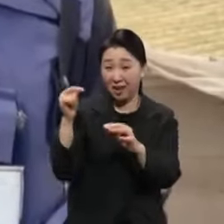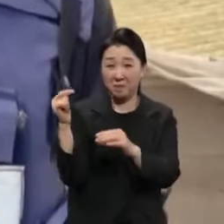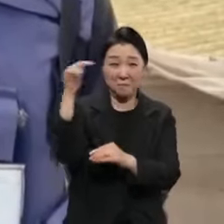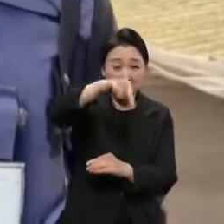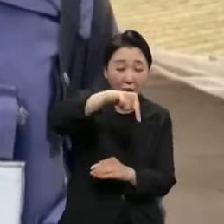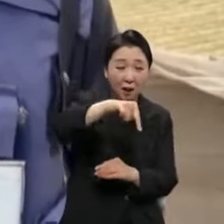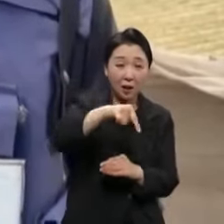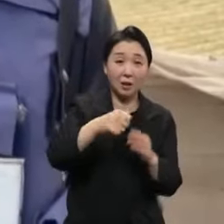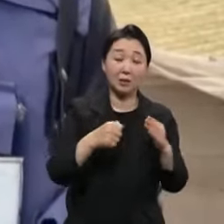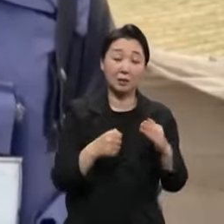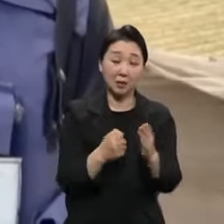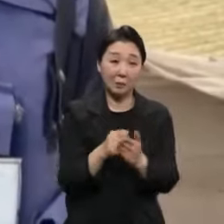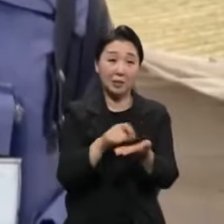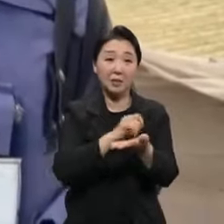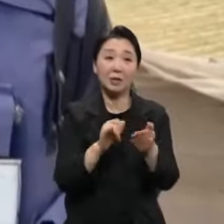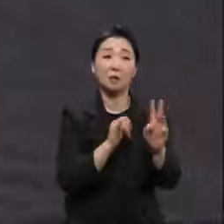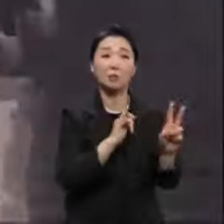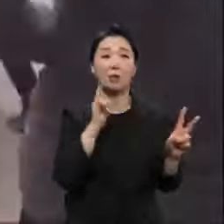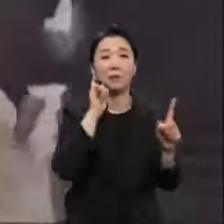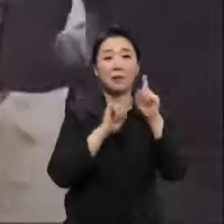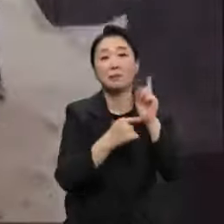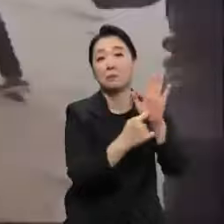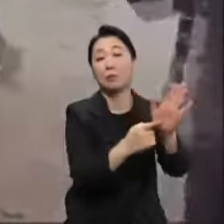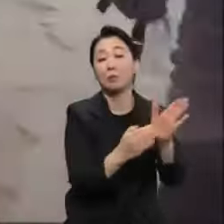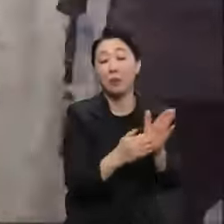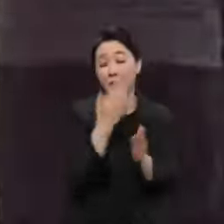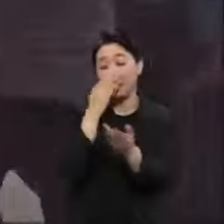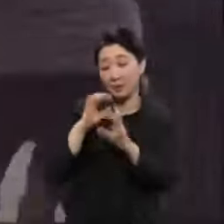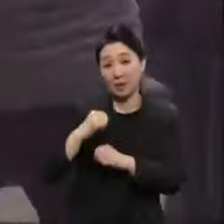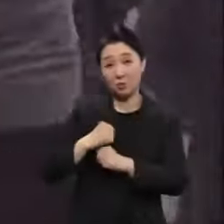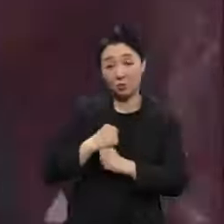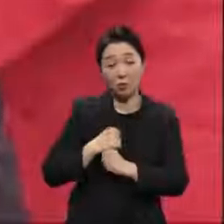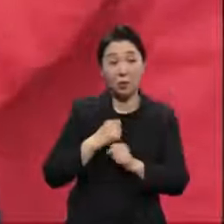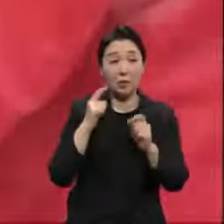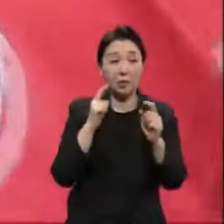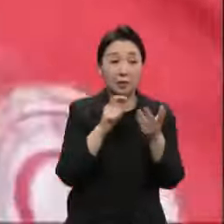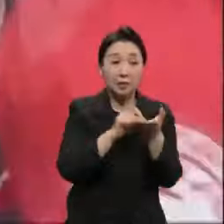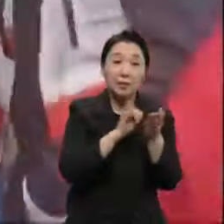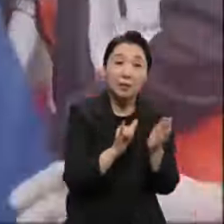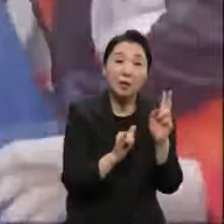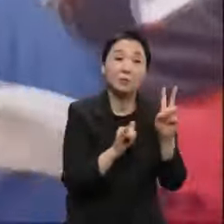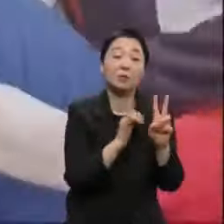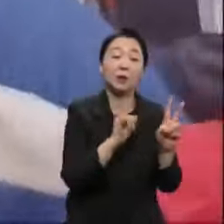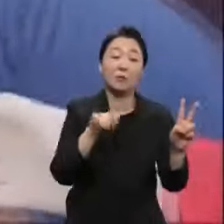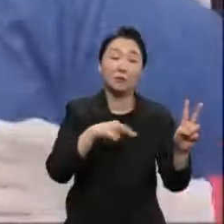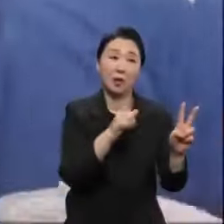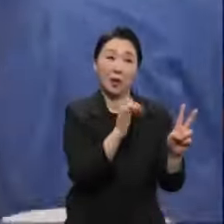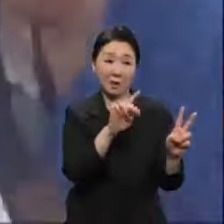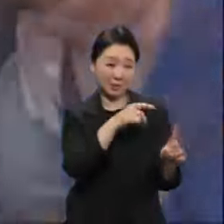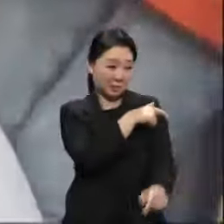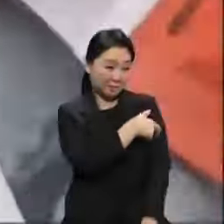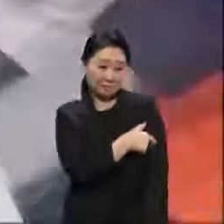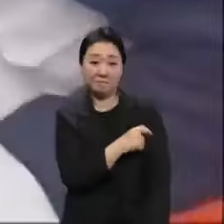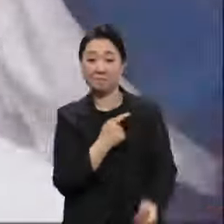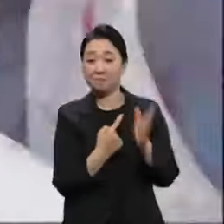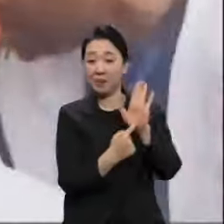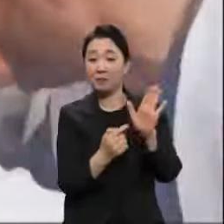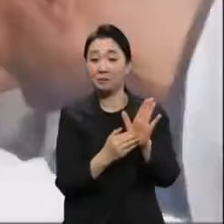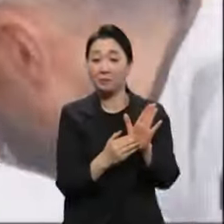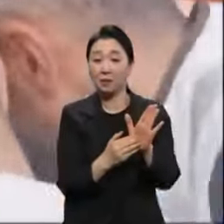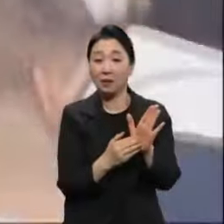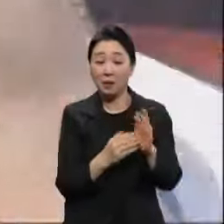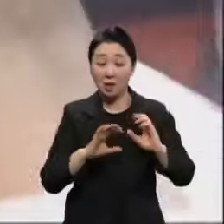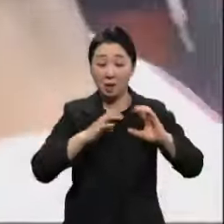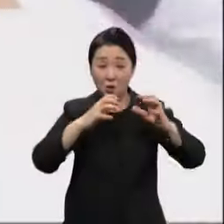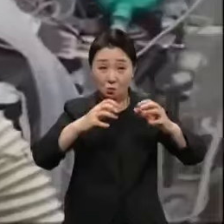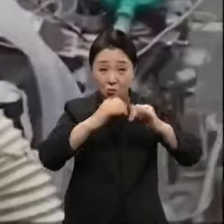소속 기사 2명이 다쳤다고 보도했고 이스라엘 군은 다친 기자 중 한 명은 하마스 간부라고 반박했습니다. 그러나